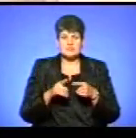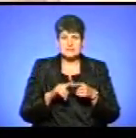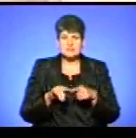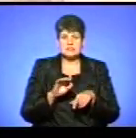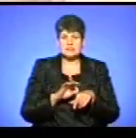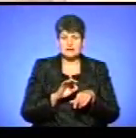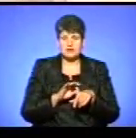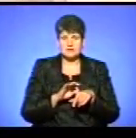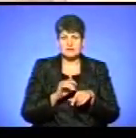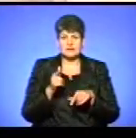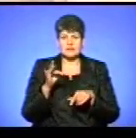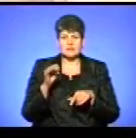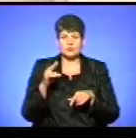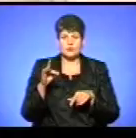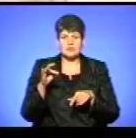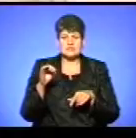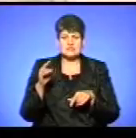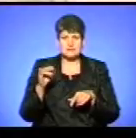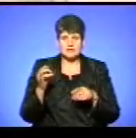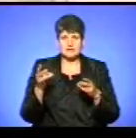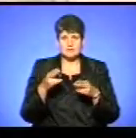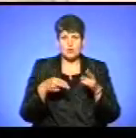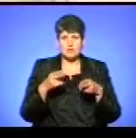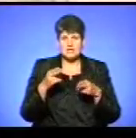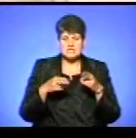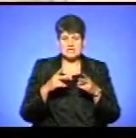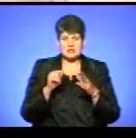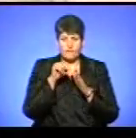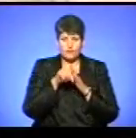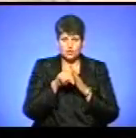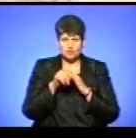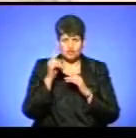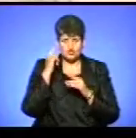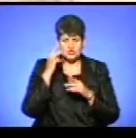як гідроцефалія, можливо, прийдеться проводити операційне втручання з приводу